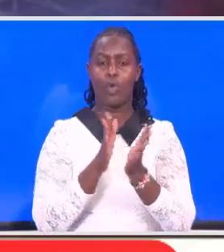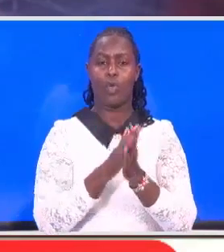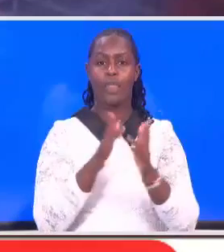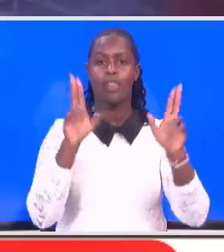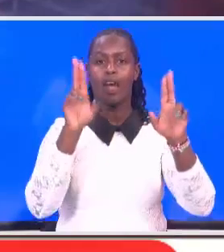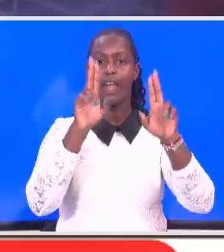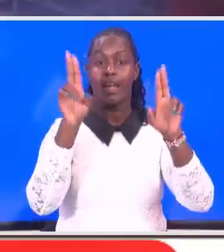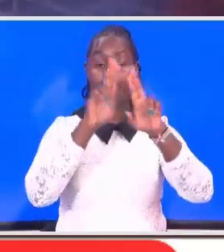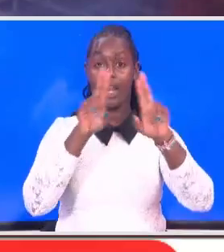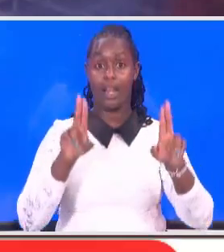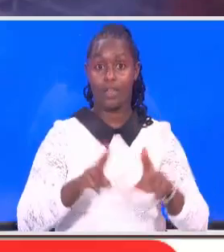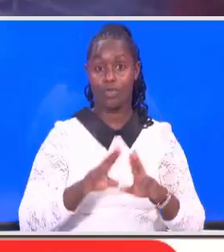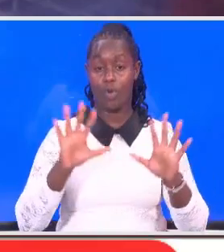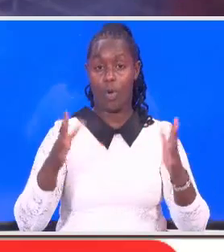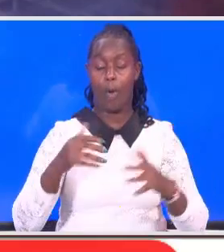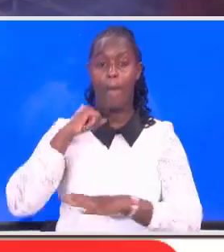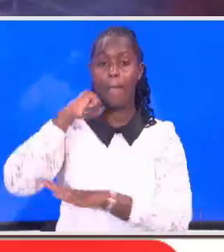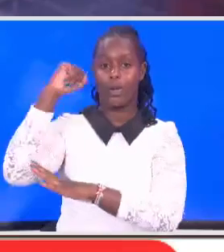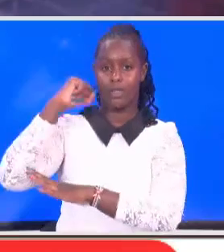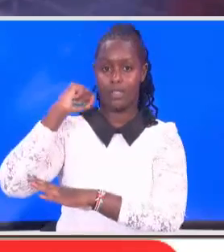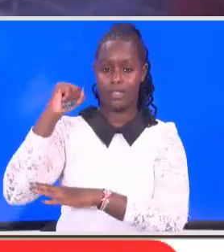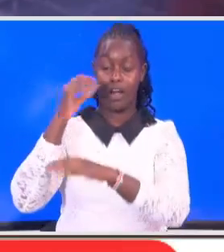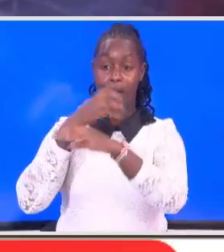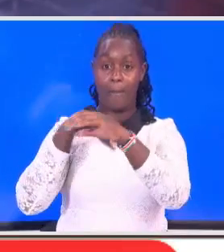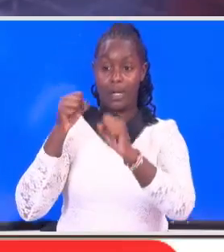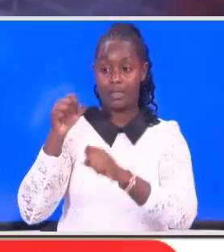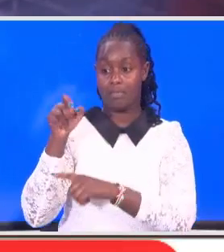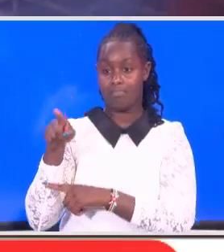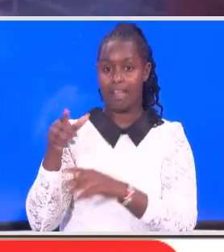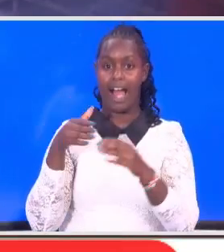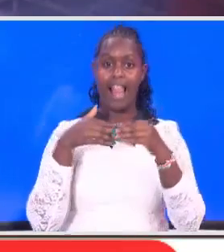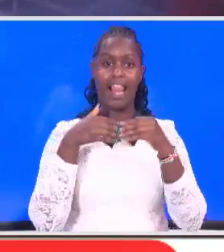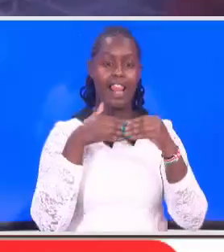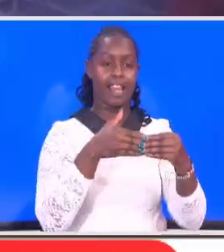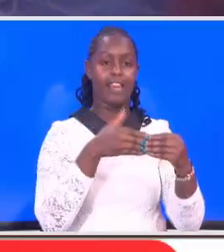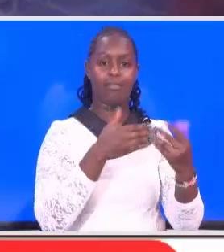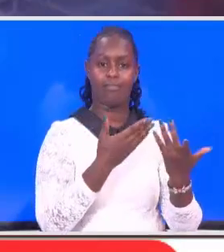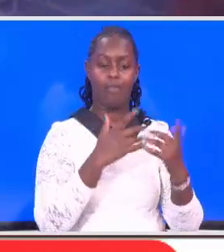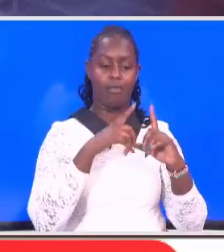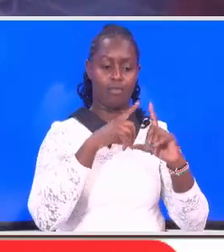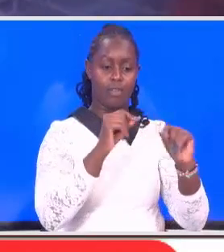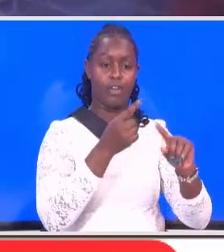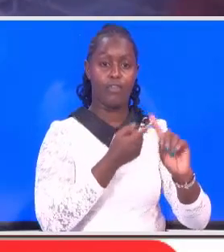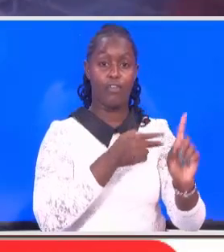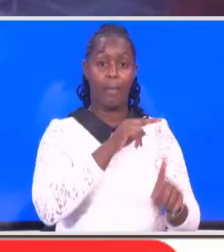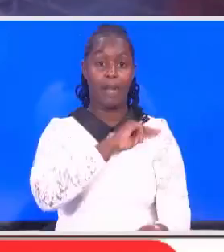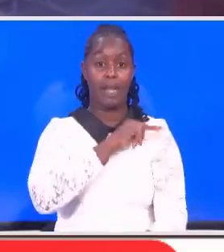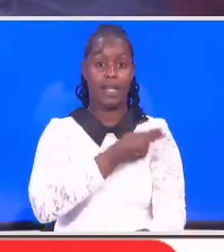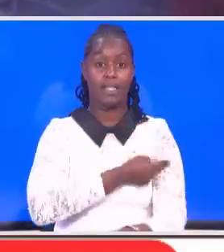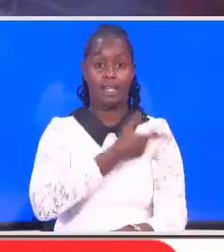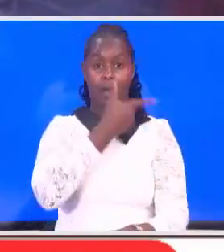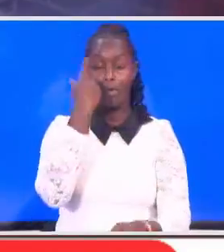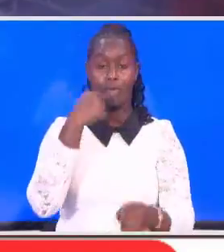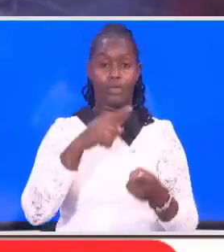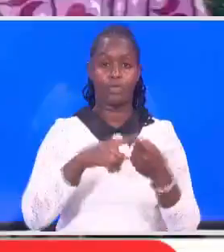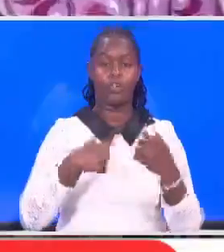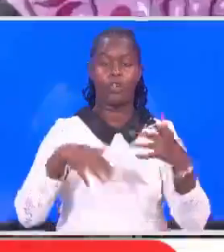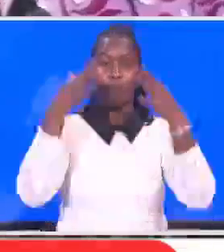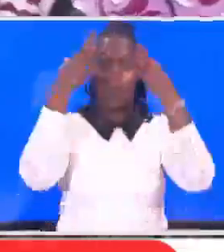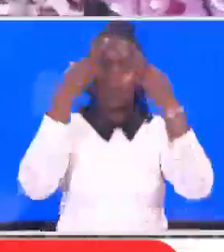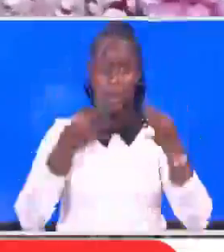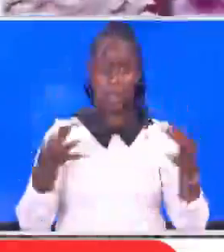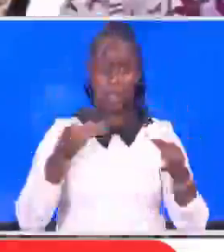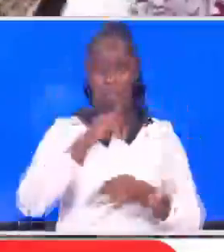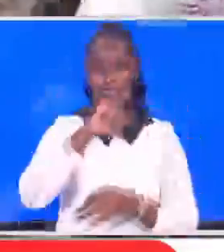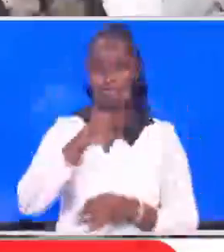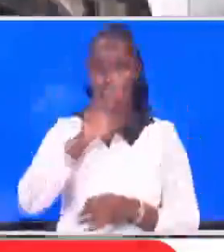au kisiasa. Rais huyo wa zamani akiongoza ujumbe kutoka Nigeria kwa ajili ya harusi ya mpwa wake Jude,